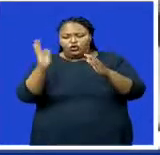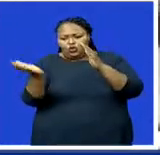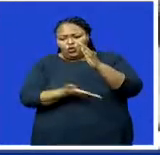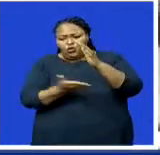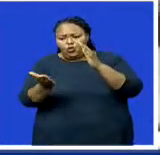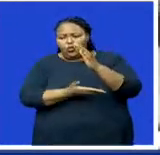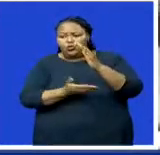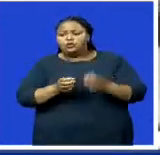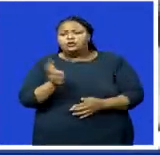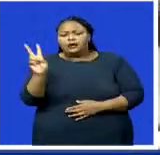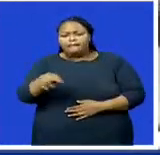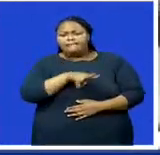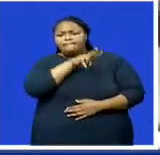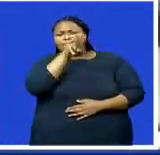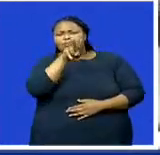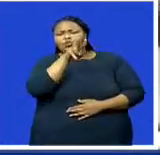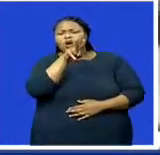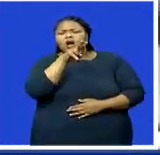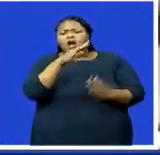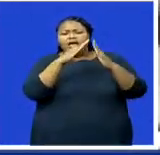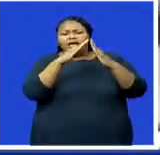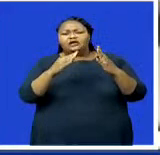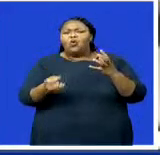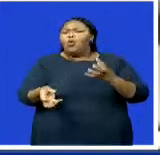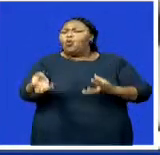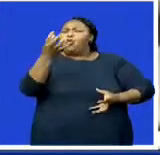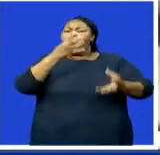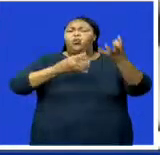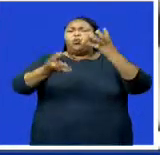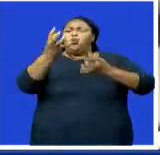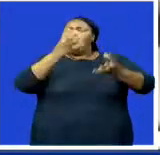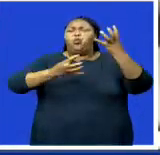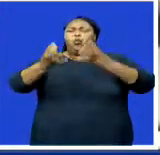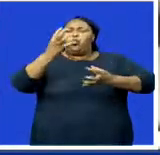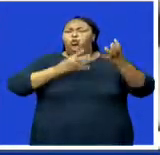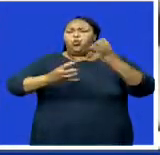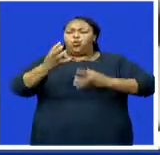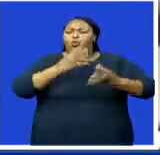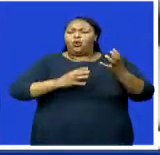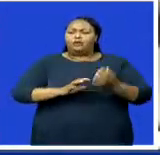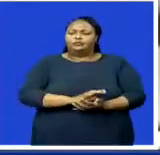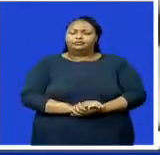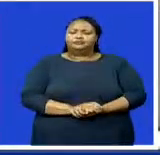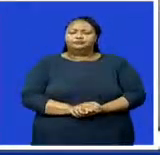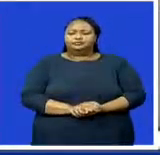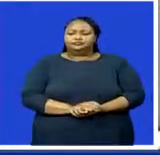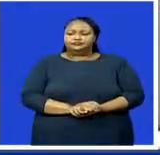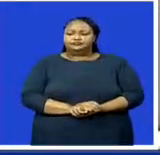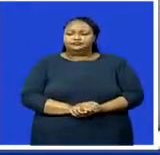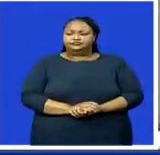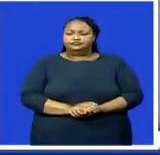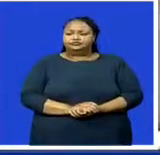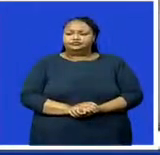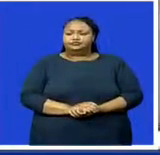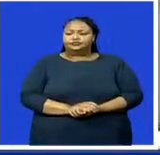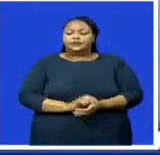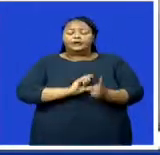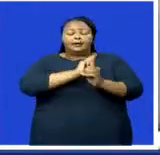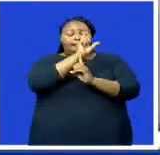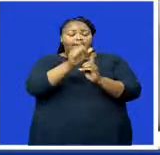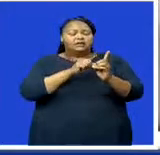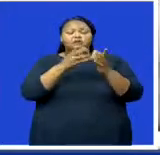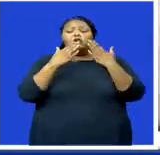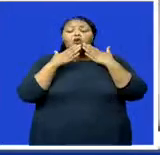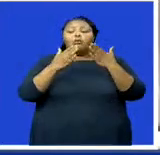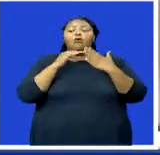emehlo ngalandleni wabona inhuphu ishunqa la khathi kobrande emagabheni Gininza ubunga umdali